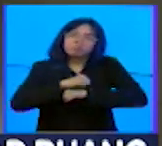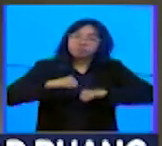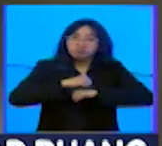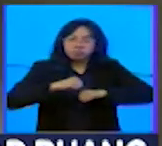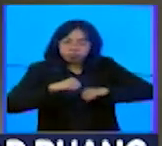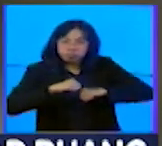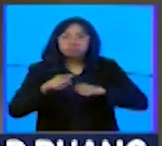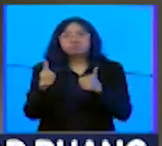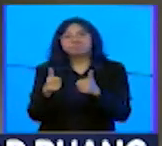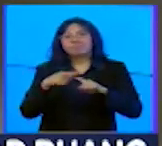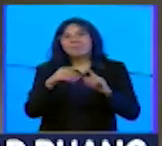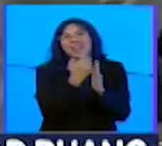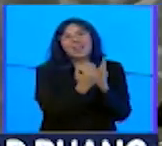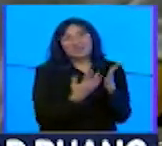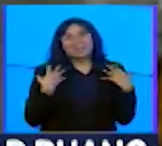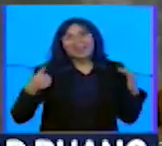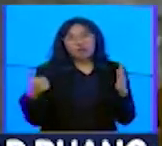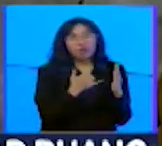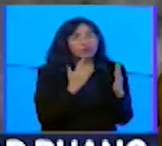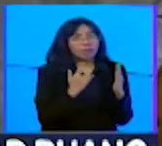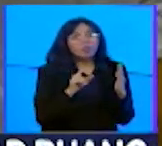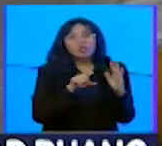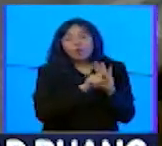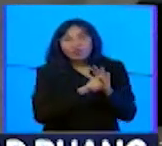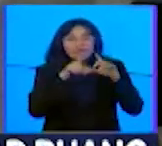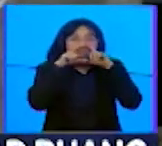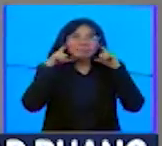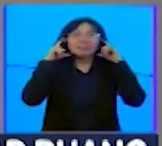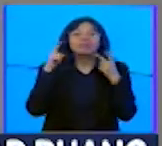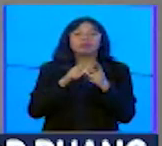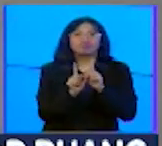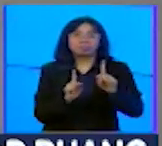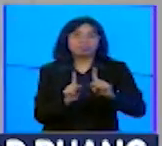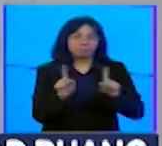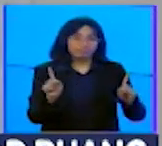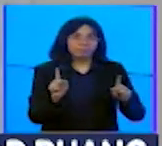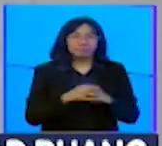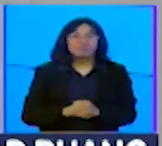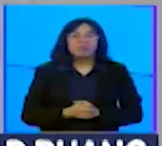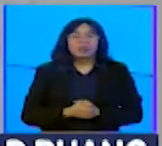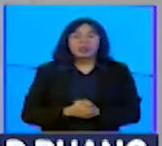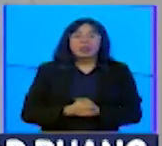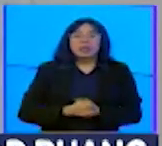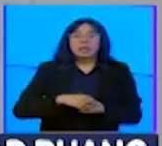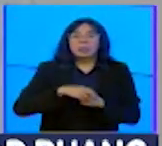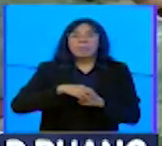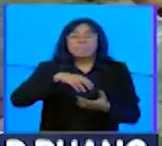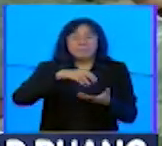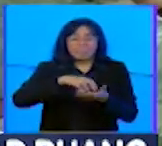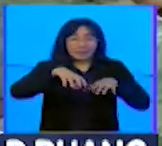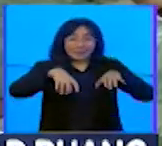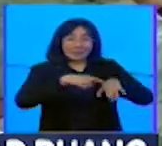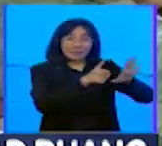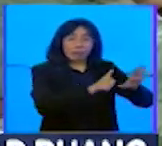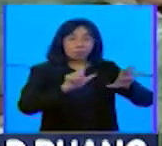menjaga protokol kesehatan, mengenakan masker, dan menjaga jarak fisik. Sejak pertama dibuka 23 Maret lalu hingga 22